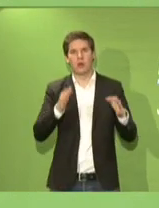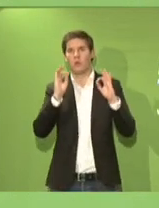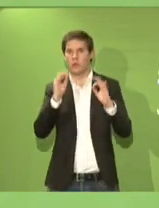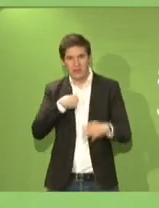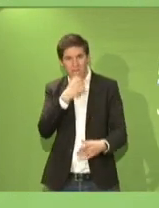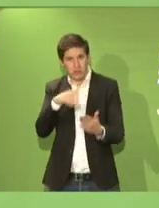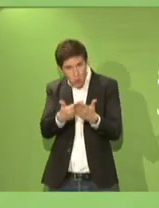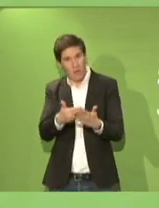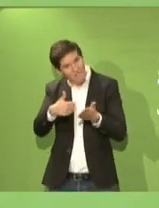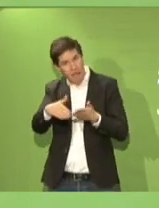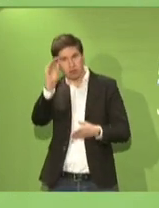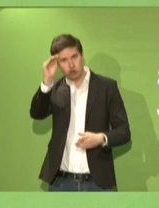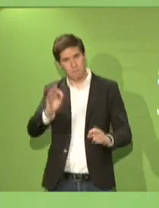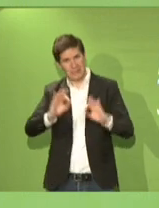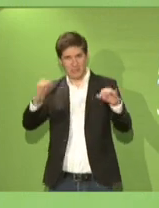wollen.